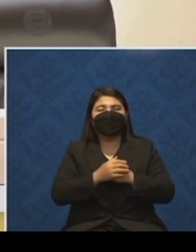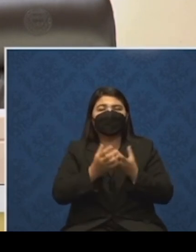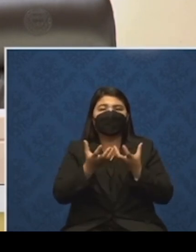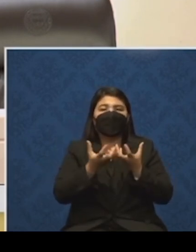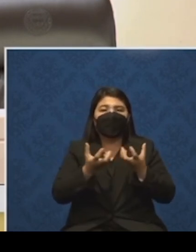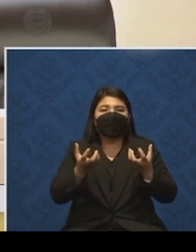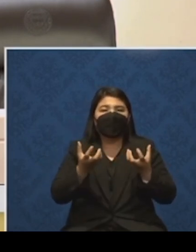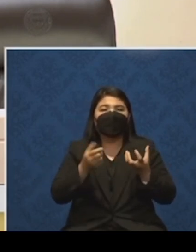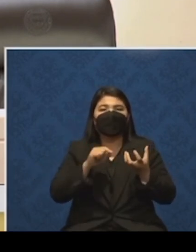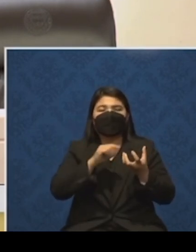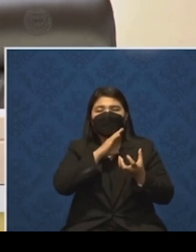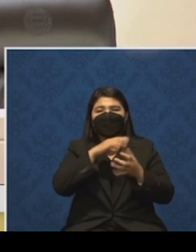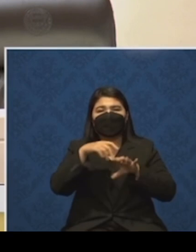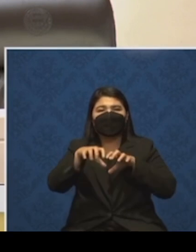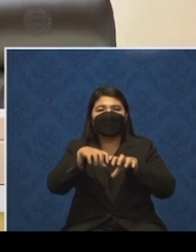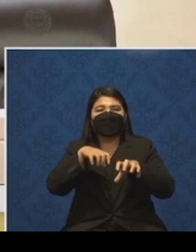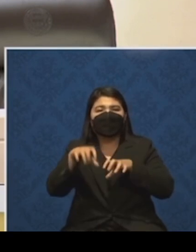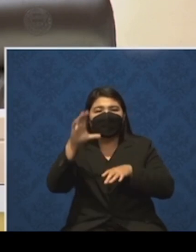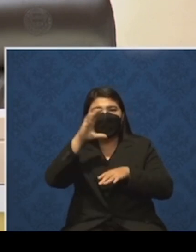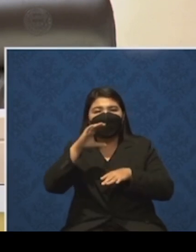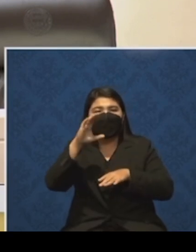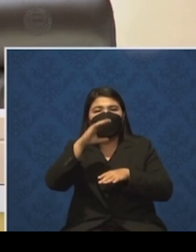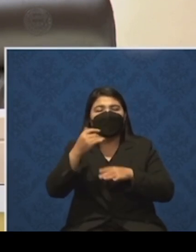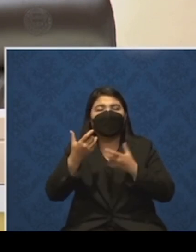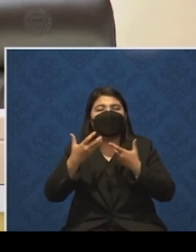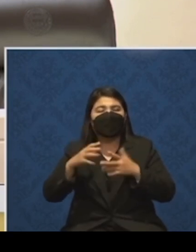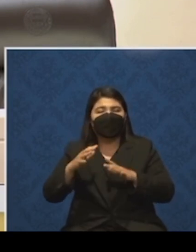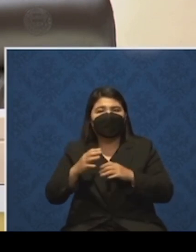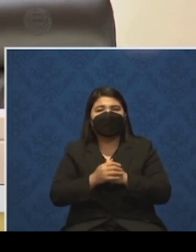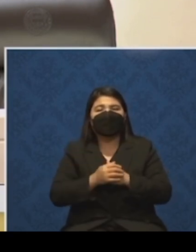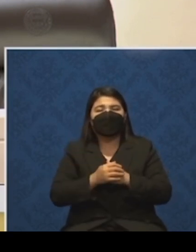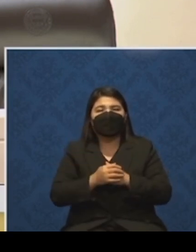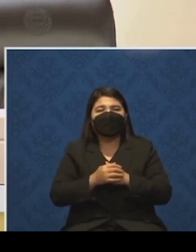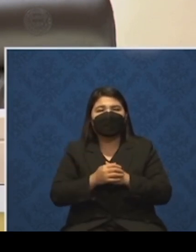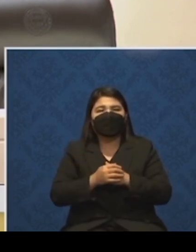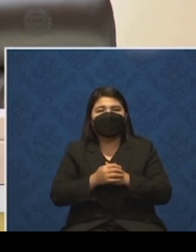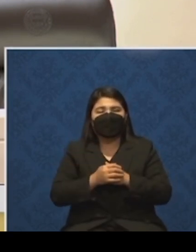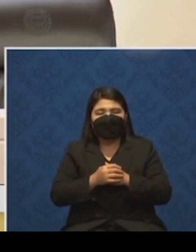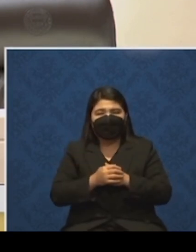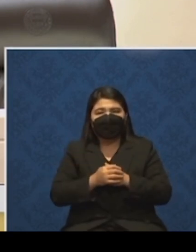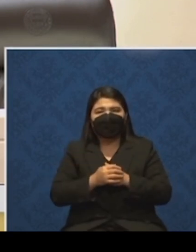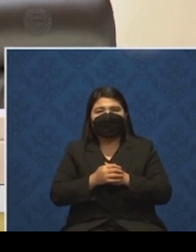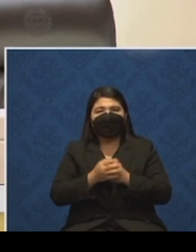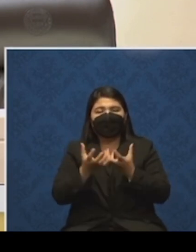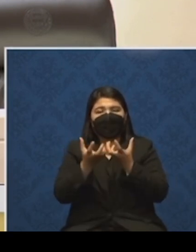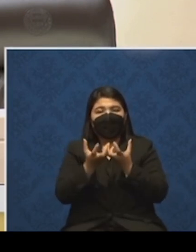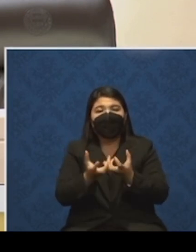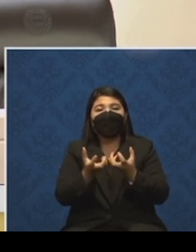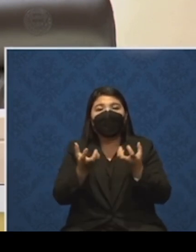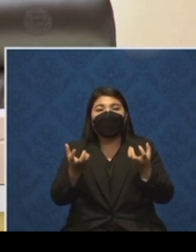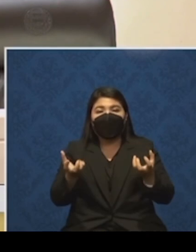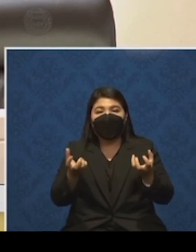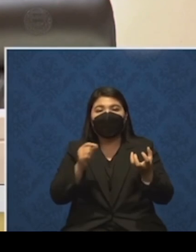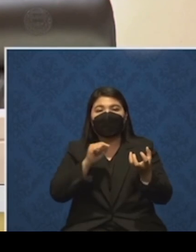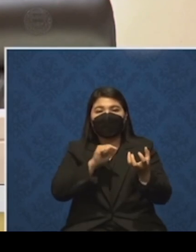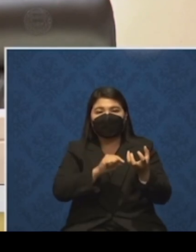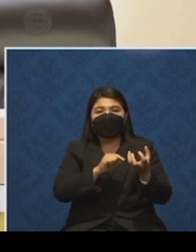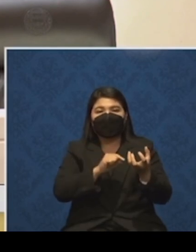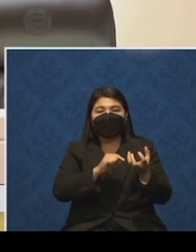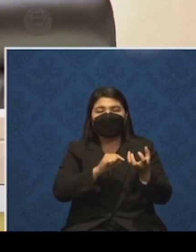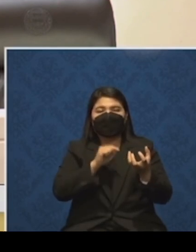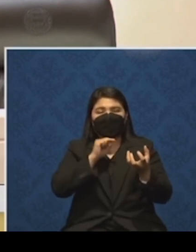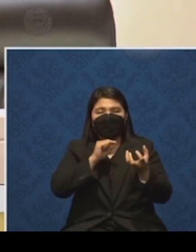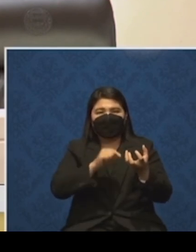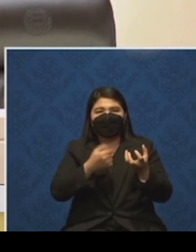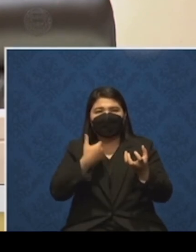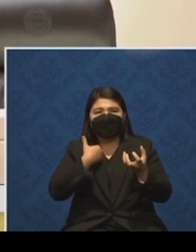าจัดหาและมีระบบอาวุธนั้นขออนุญาตเรียนว่าระบบอาวุธของบขับไล่โจม